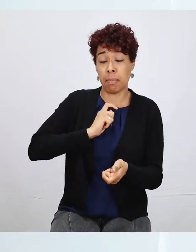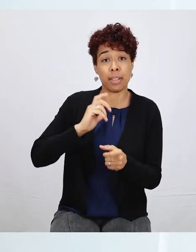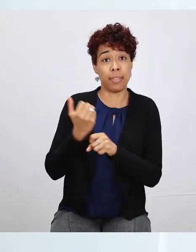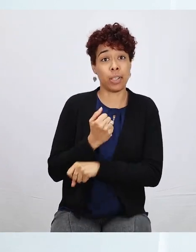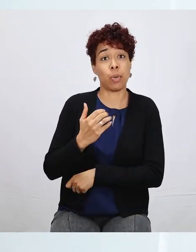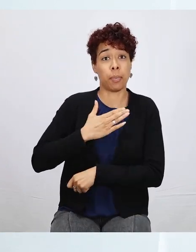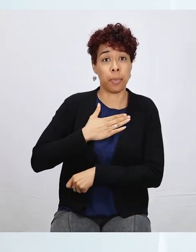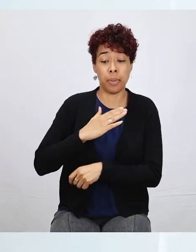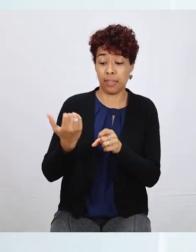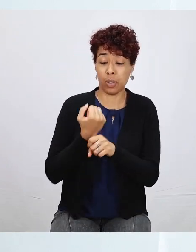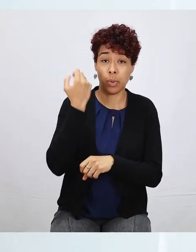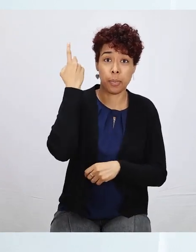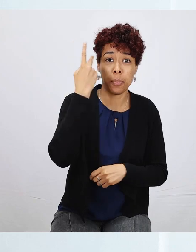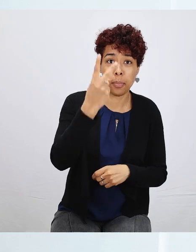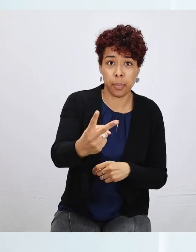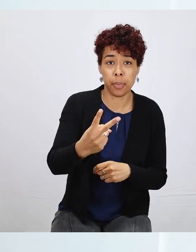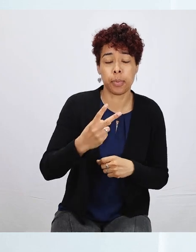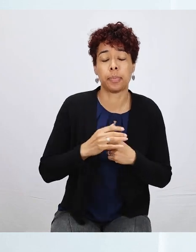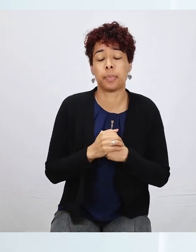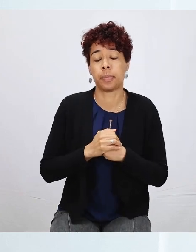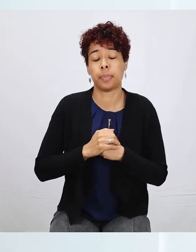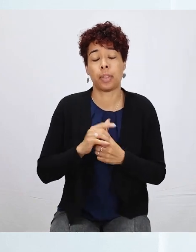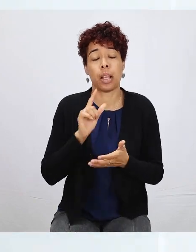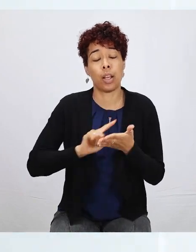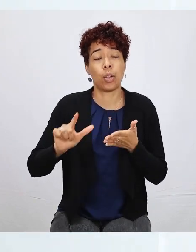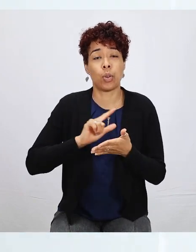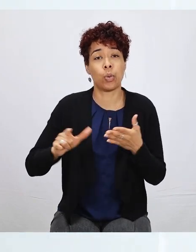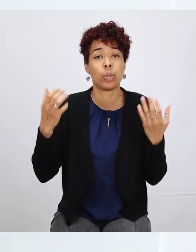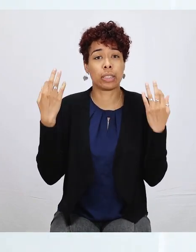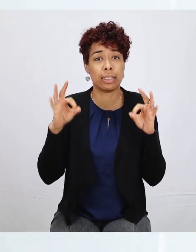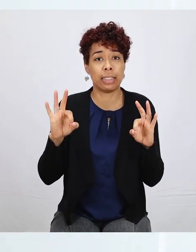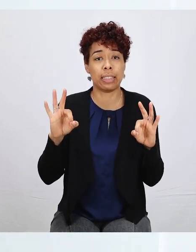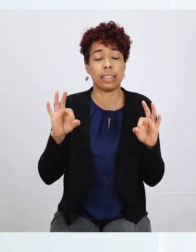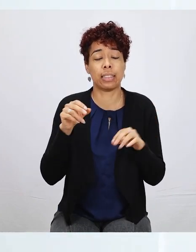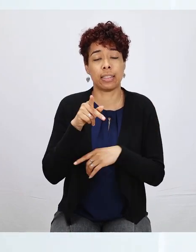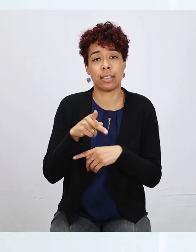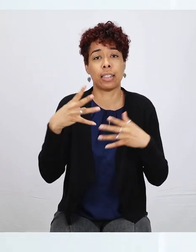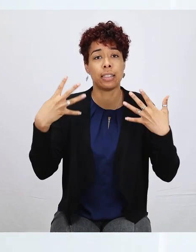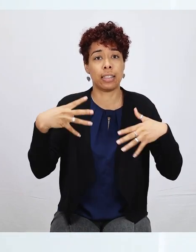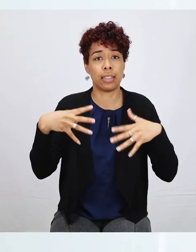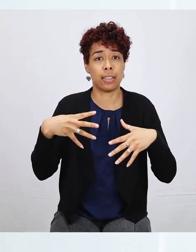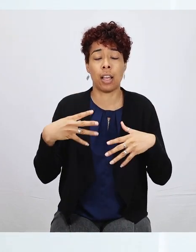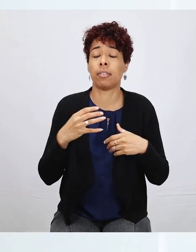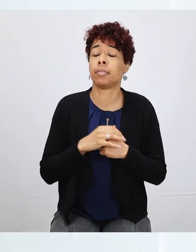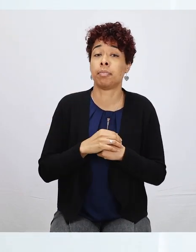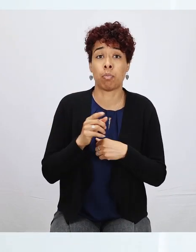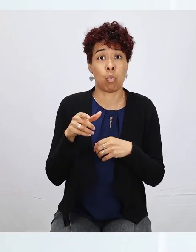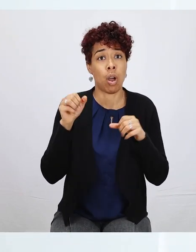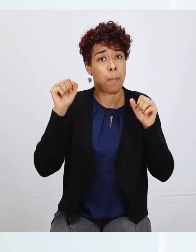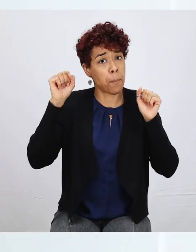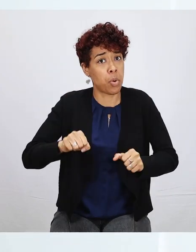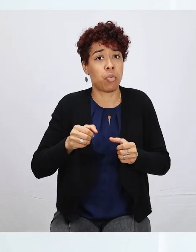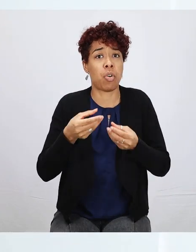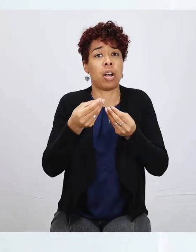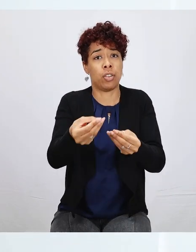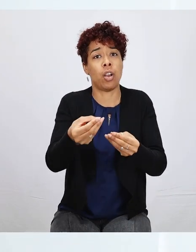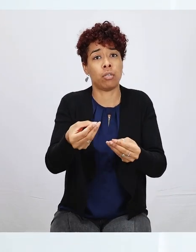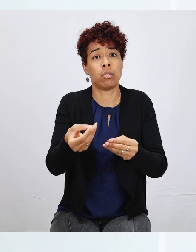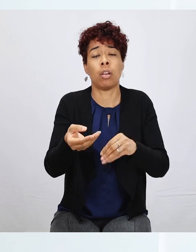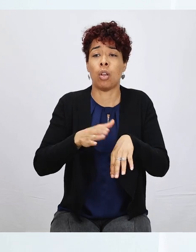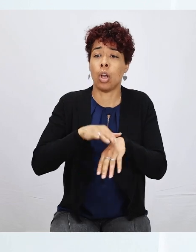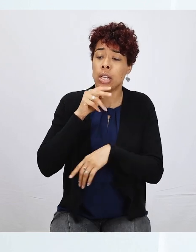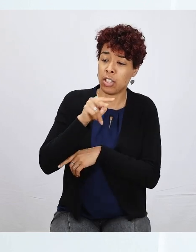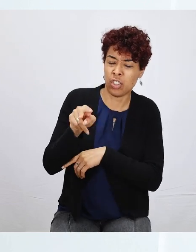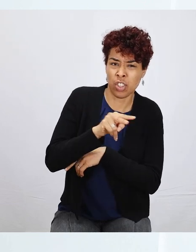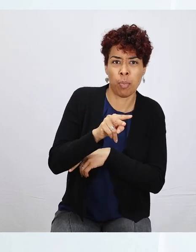victoire, mon frère, ma sœur. Luc 10, 19, « Voici, je vous ai donné le pouvoir de marcher sur les serpents